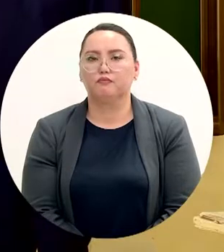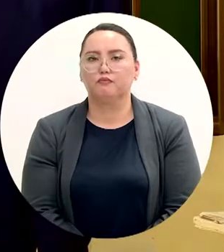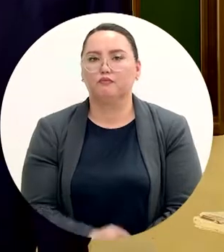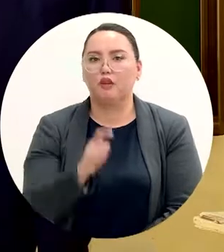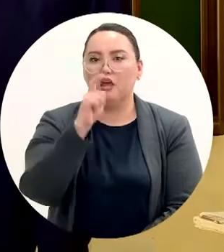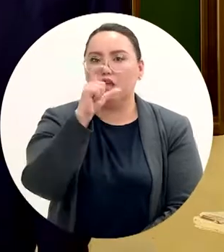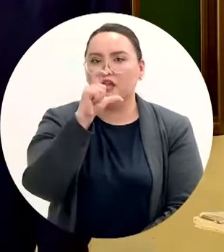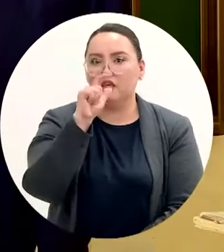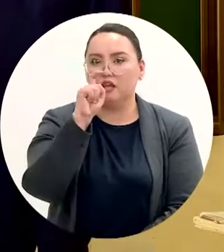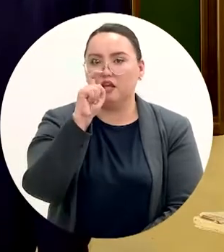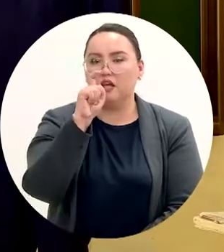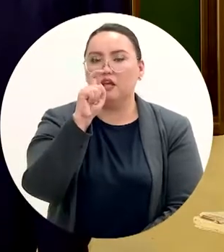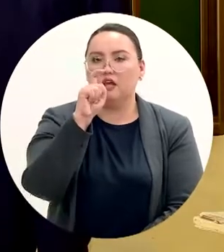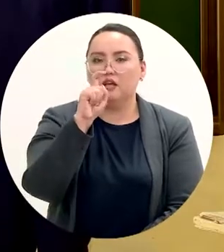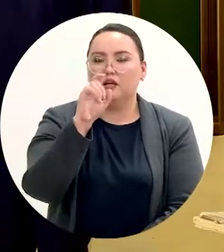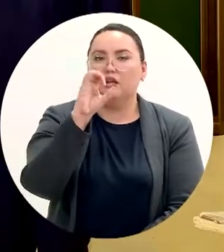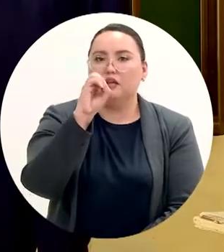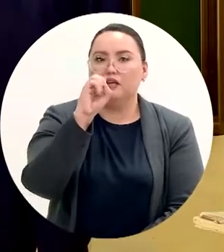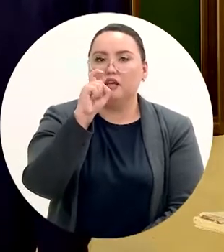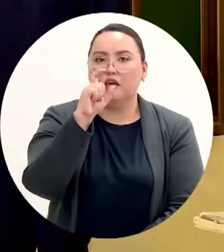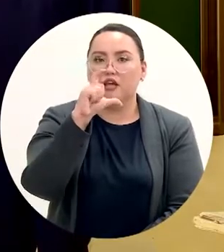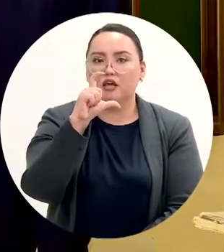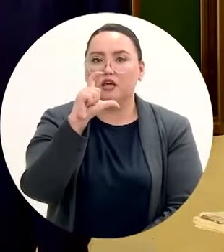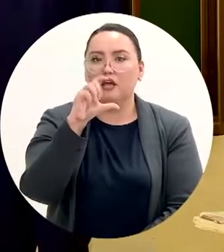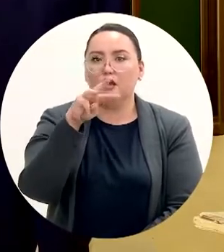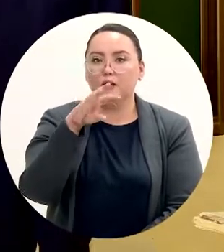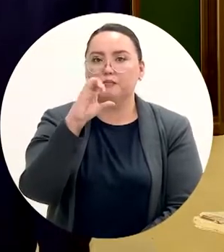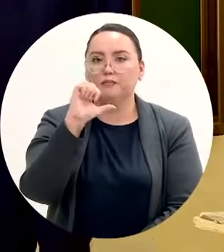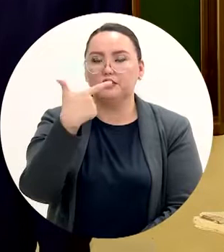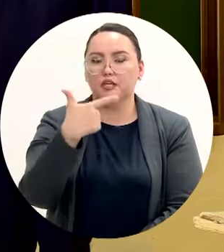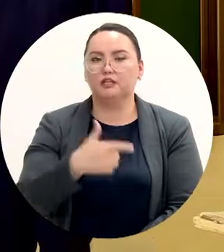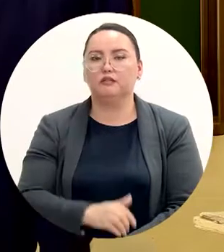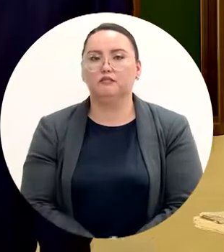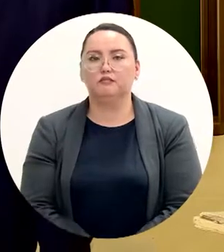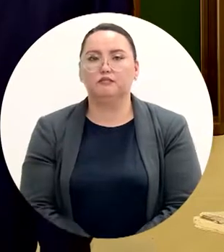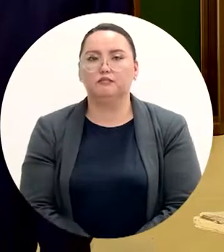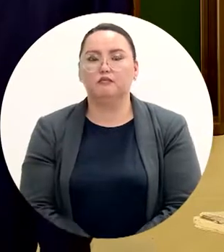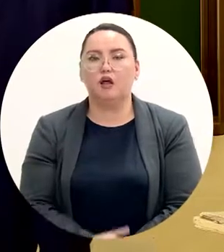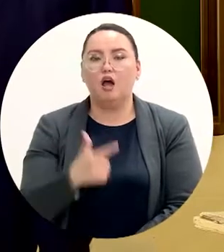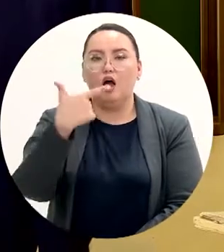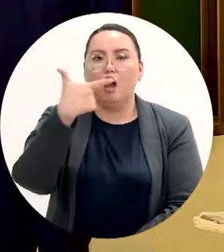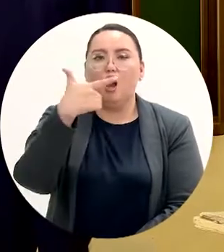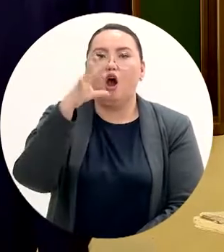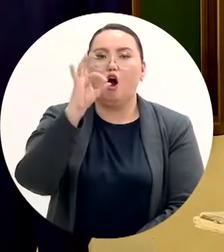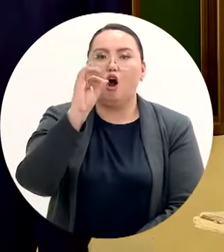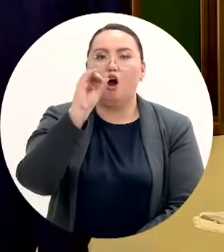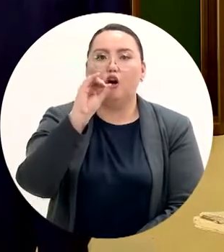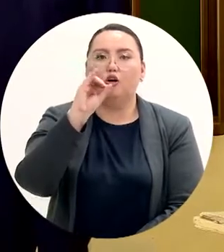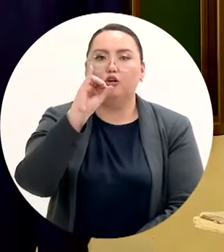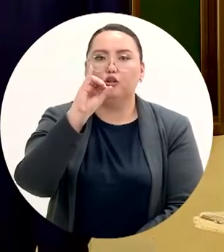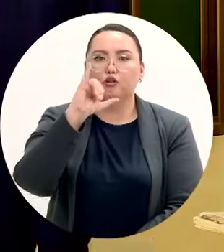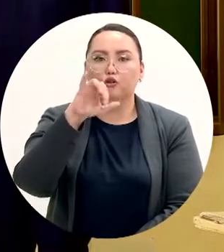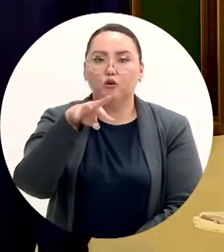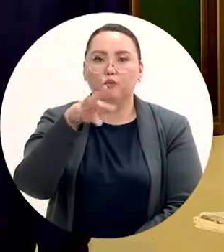За, жишээ нь хэмсэг гэдэг их гэдэг дээр хэмсэг бүтээврийг залгаж ихэмсүг гэж ингэж үчиж байна. Гой гэдэг